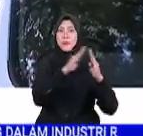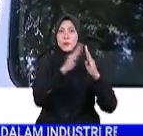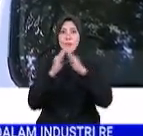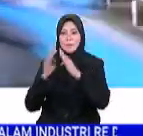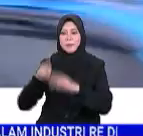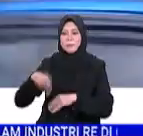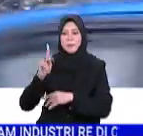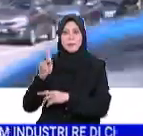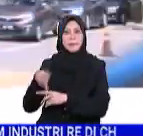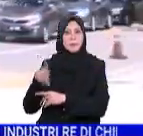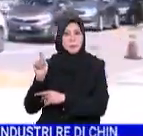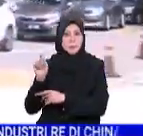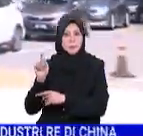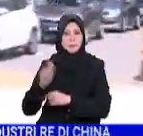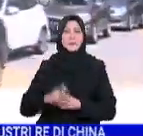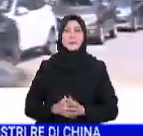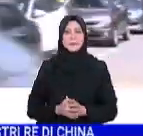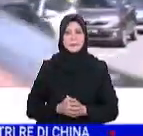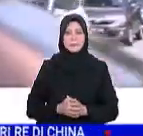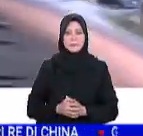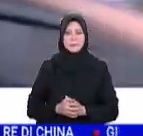dan Kerajaan Tempatan.